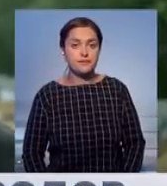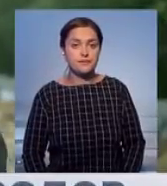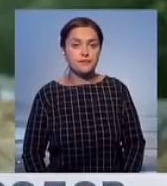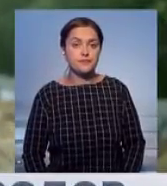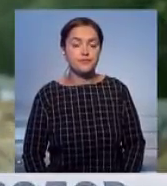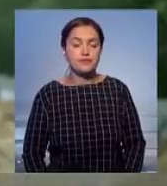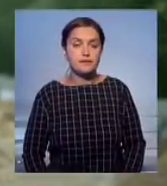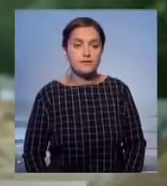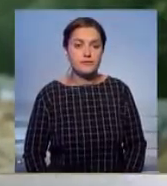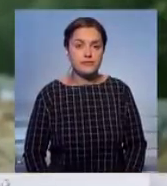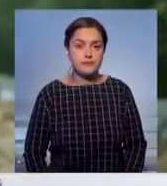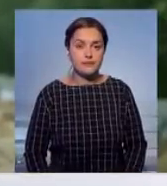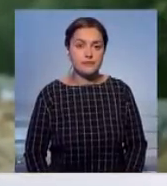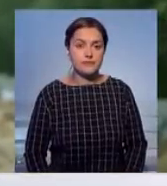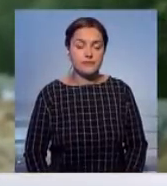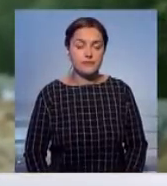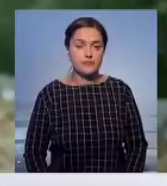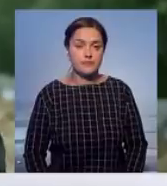Армогрунтовка идет,